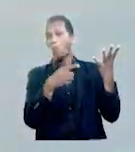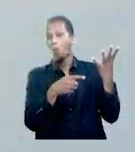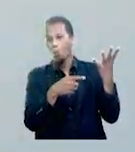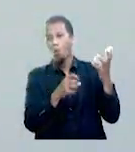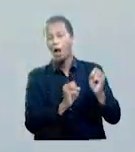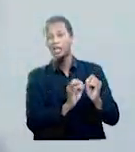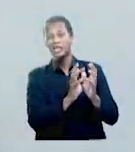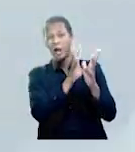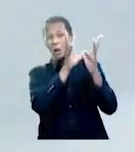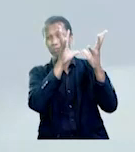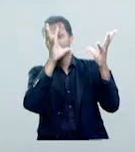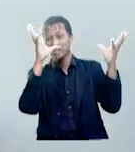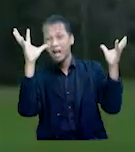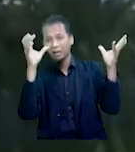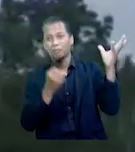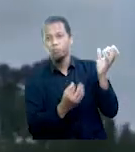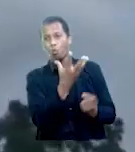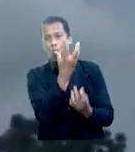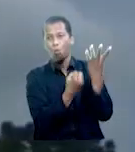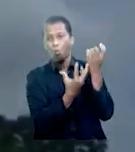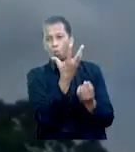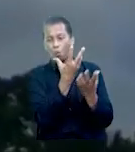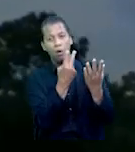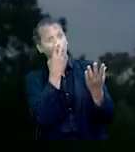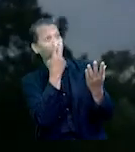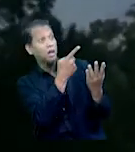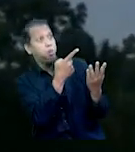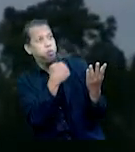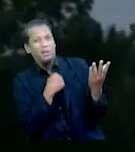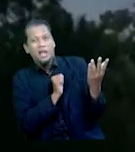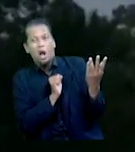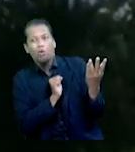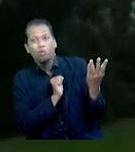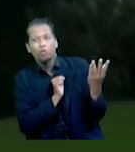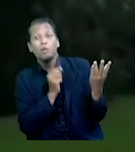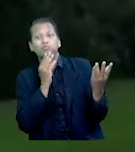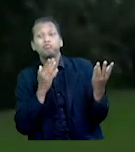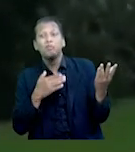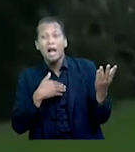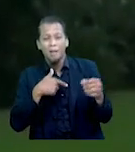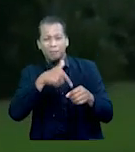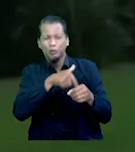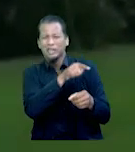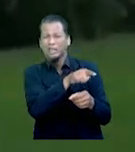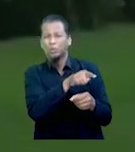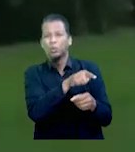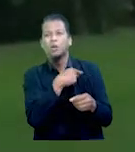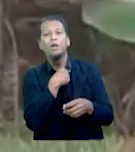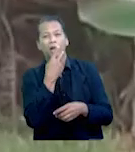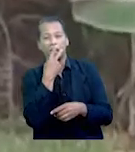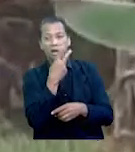api memumbung tinggi sempat membuat panik warga. Pemilik SPBU mengaku api tiba-tiba muncul dari saklar saat pompa